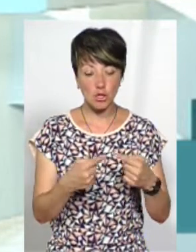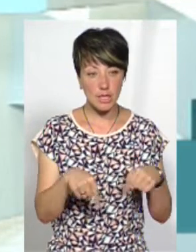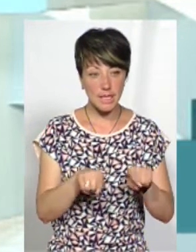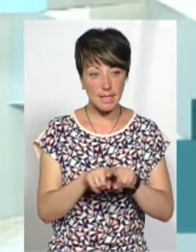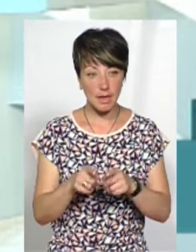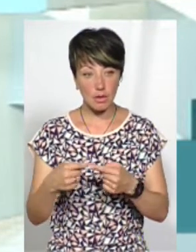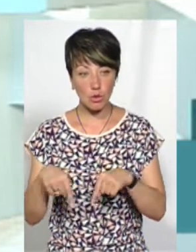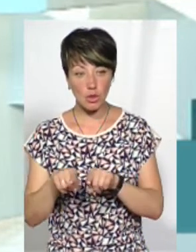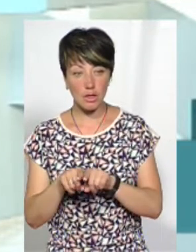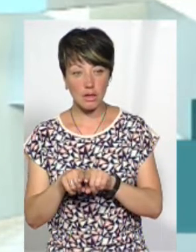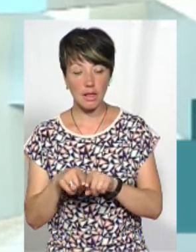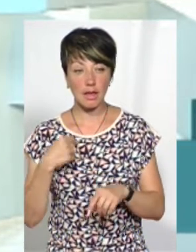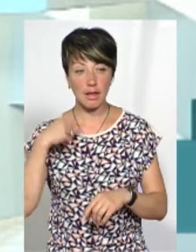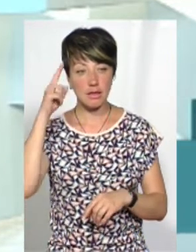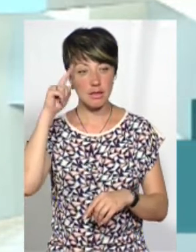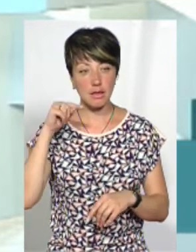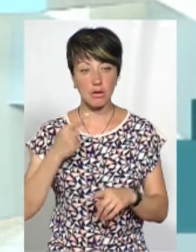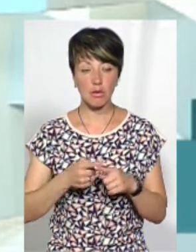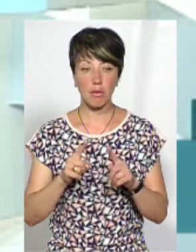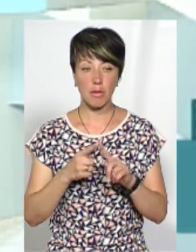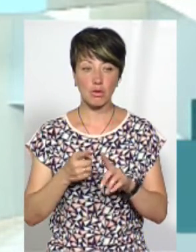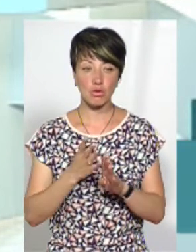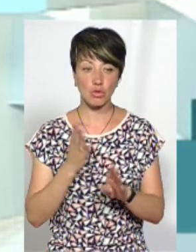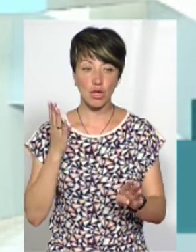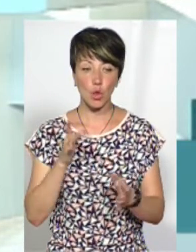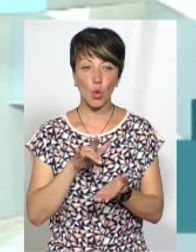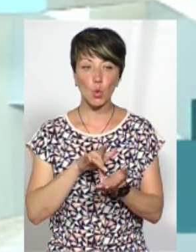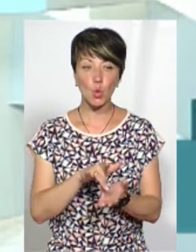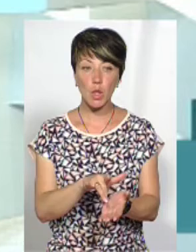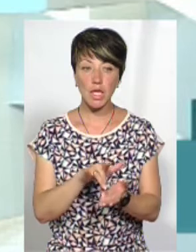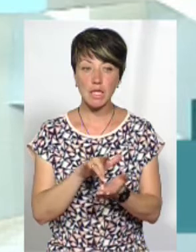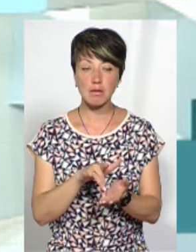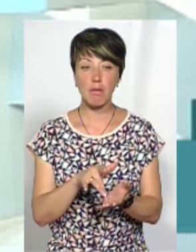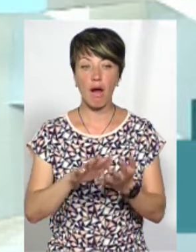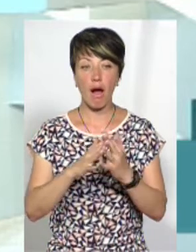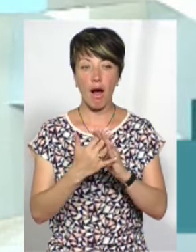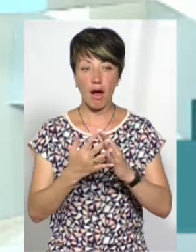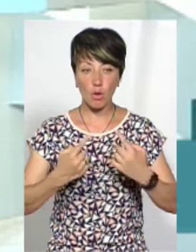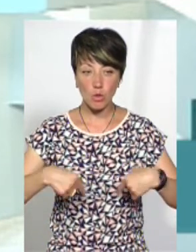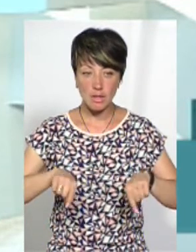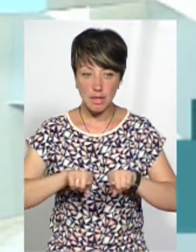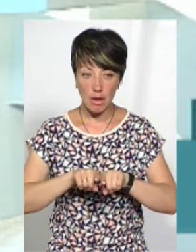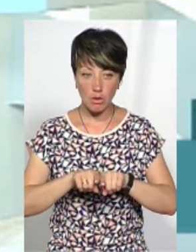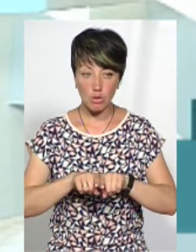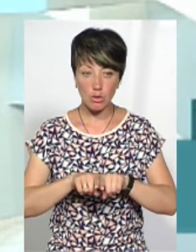сектори, наскільки я знаю, це в першу чергу туризм, це агросектор і